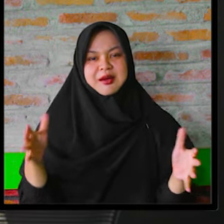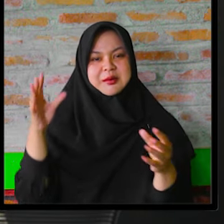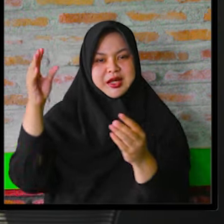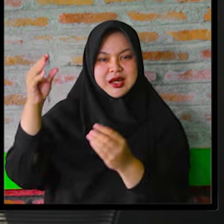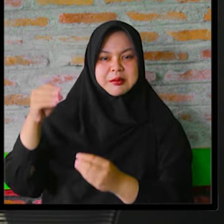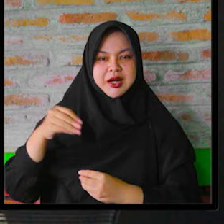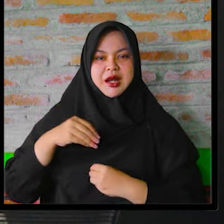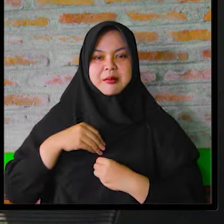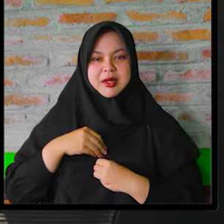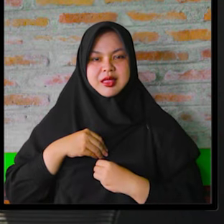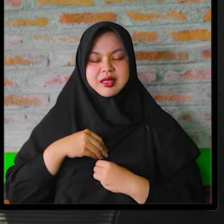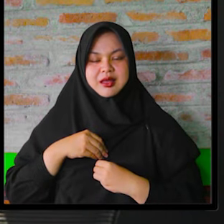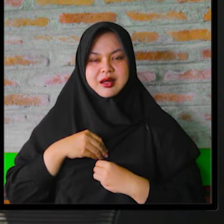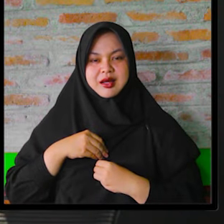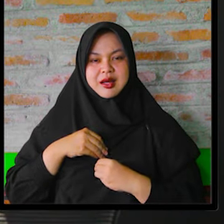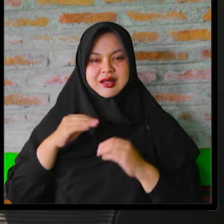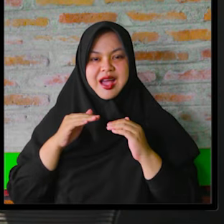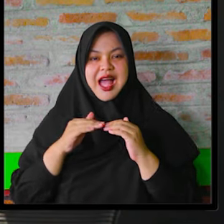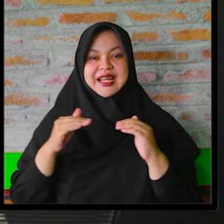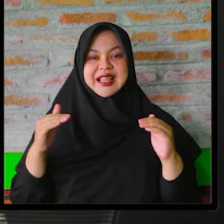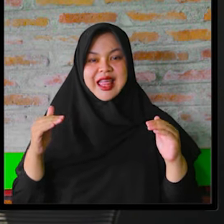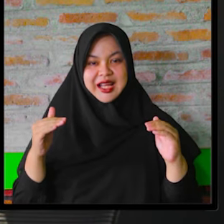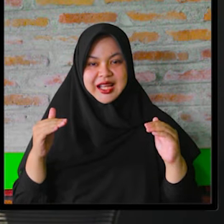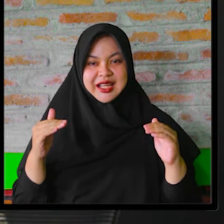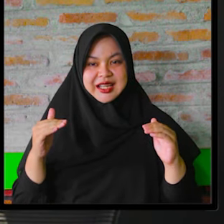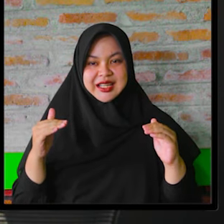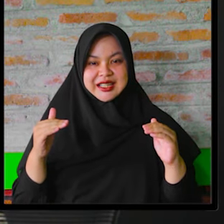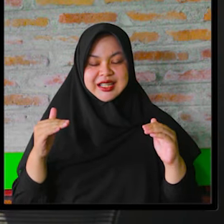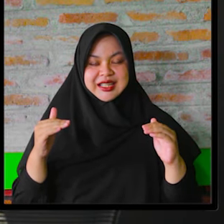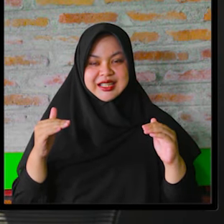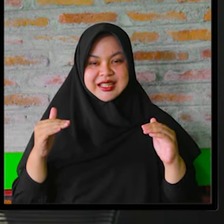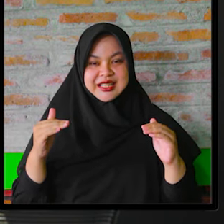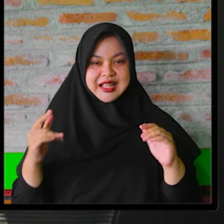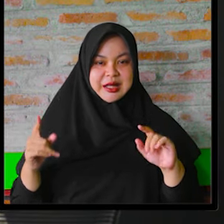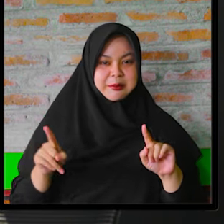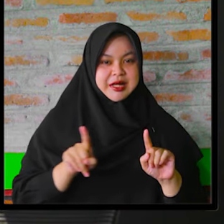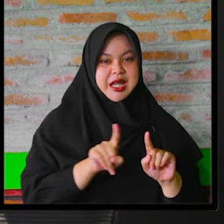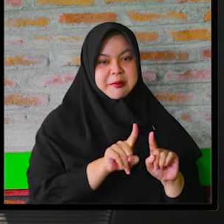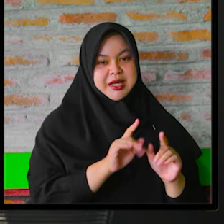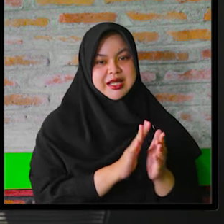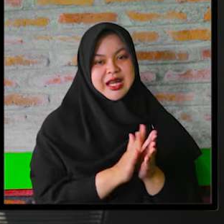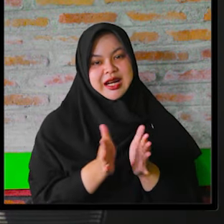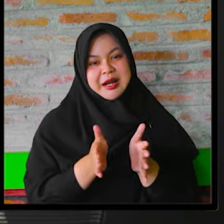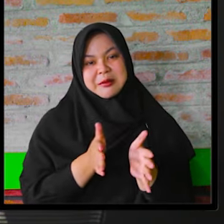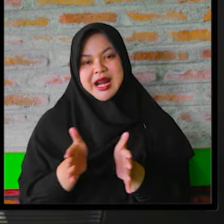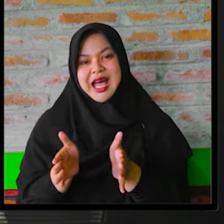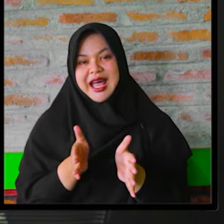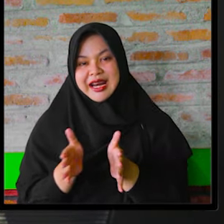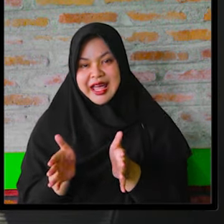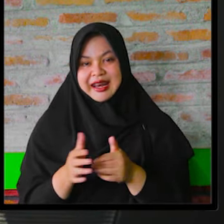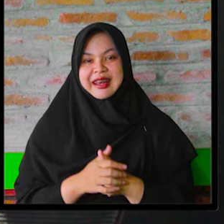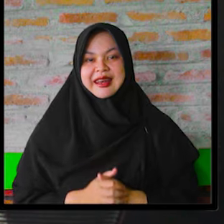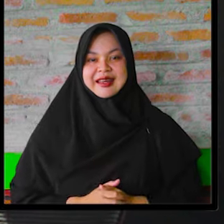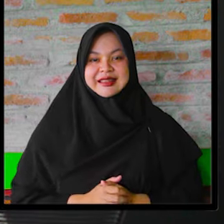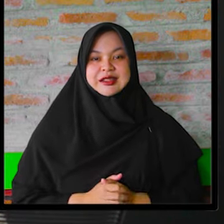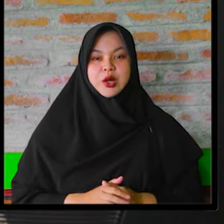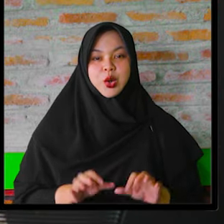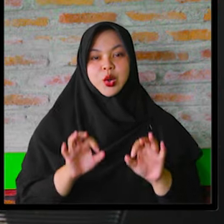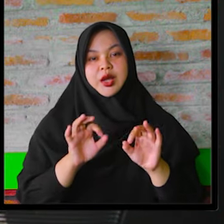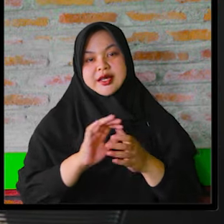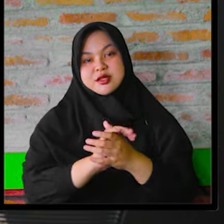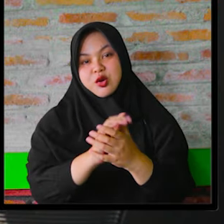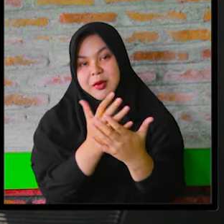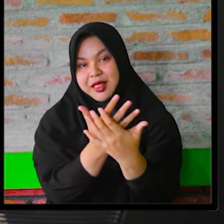mendapatkan ee keadilan begitu ya Bu ya dalam ee pendampingan dan juga Penanganannya nah eh sobat